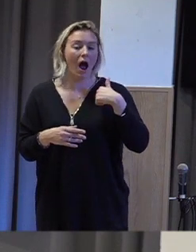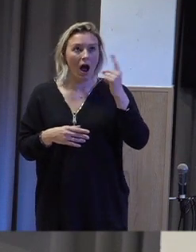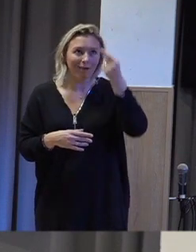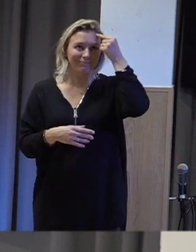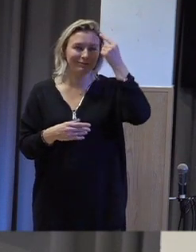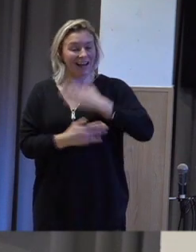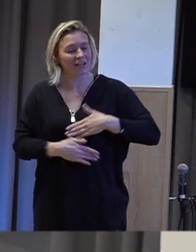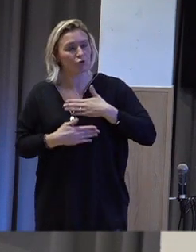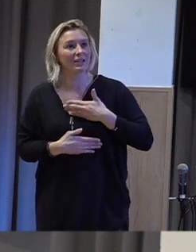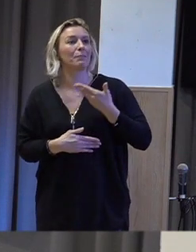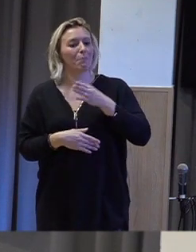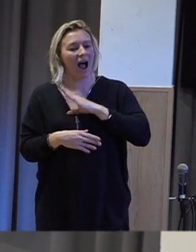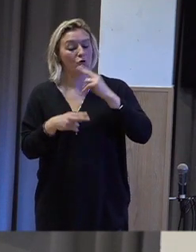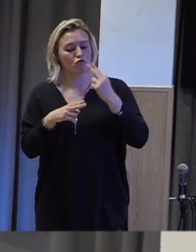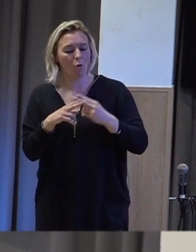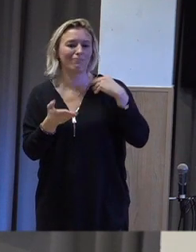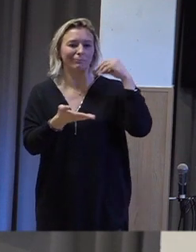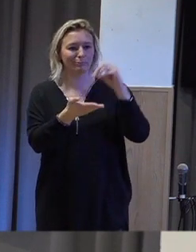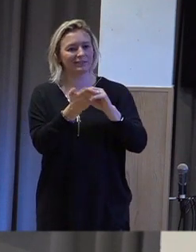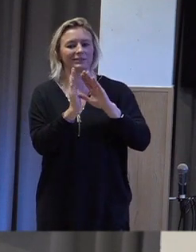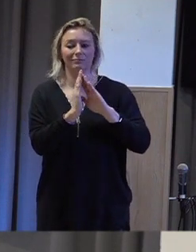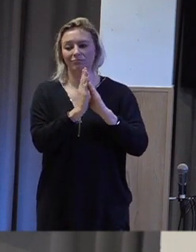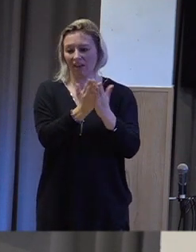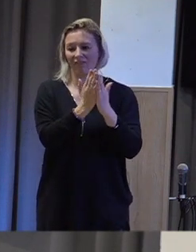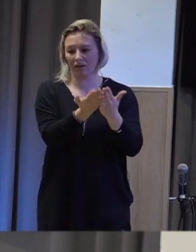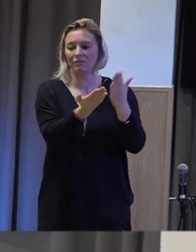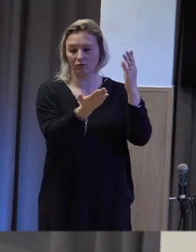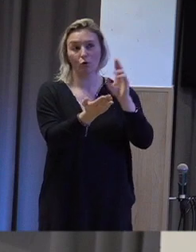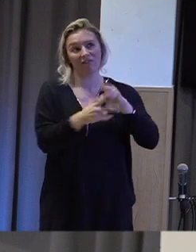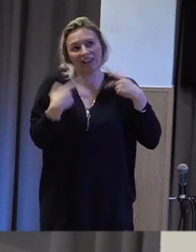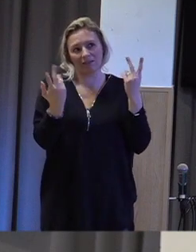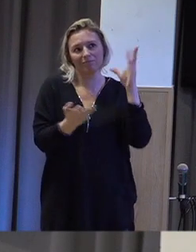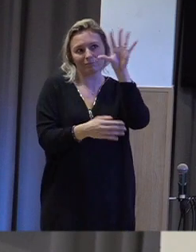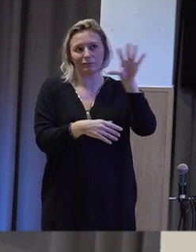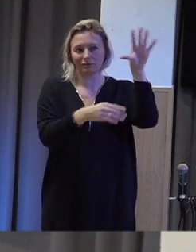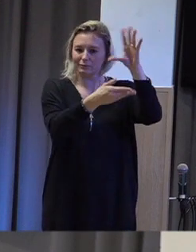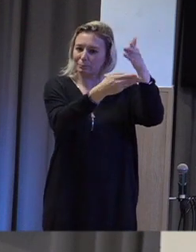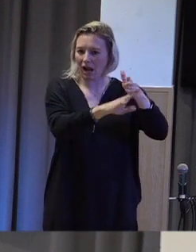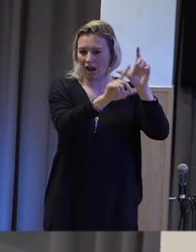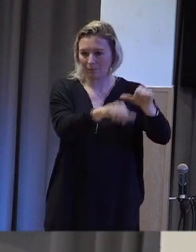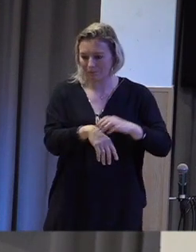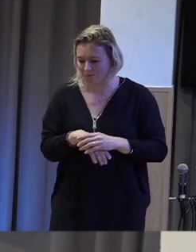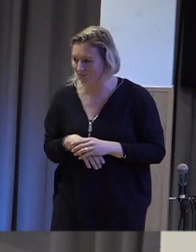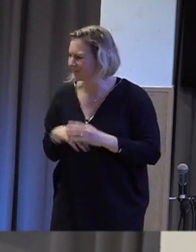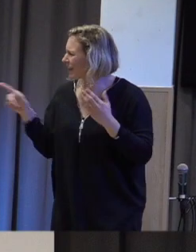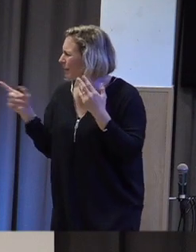Aujourd'hui, il y a des personnes, quand ils vont quelque part, qu'on leur présente à manger, c'est du halal, c'est du cachère,